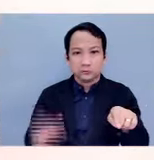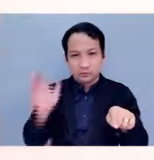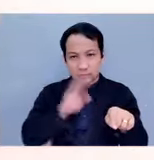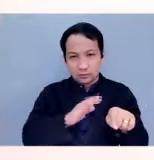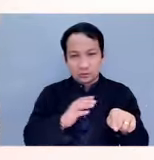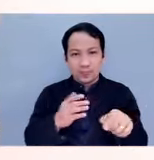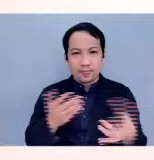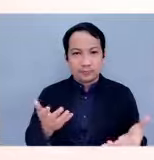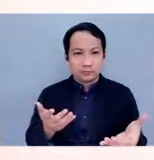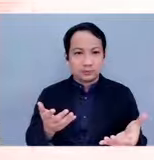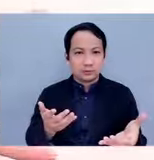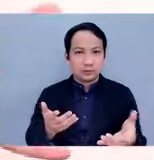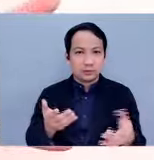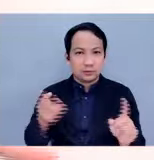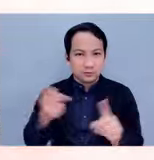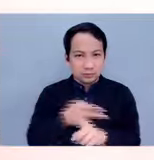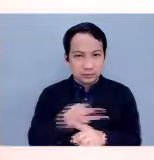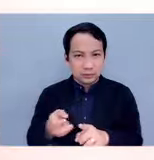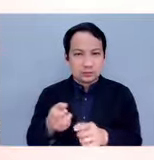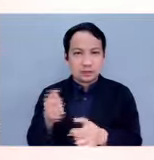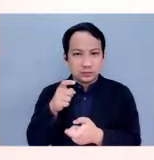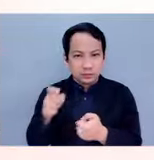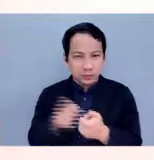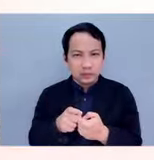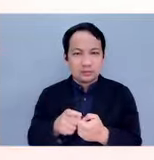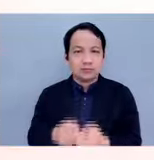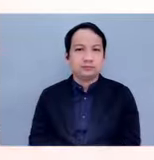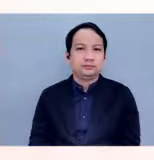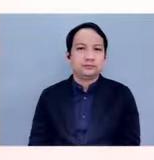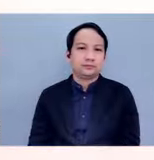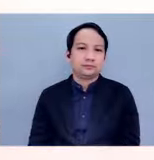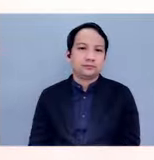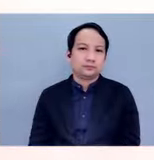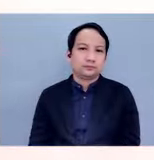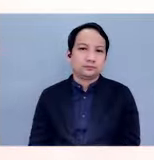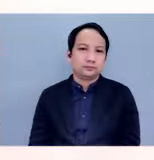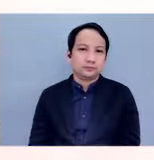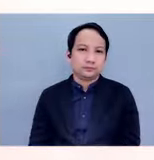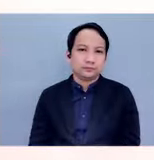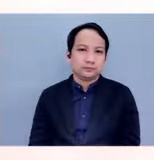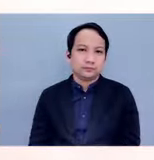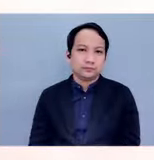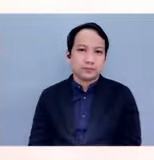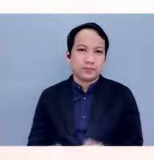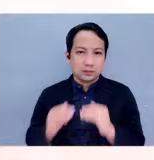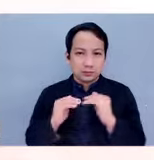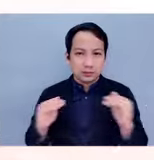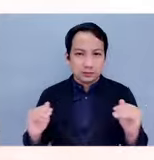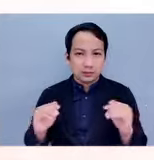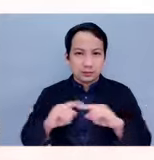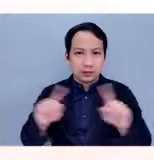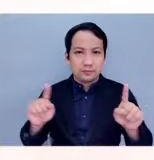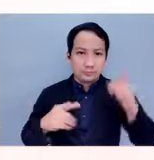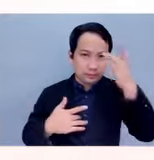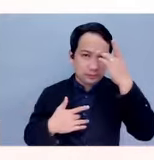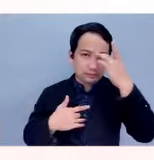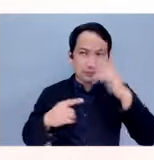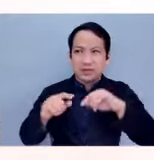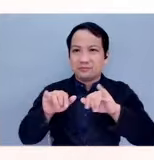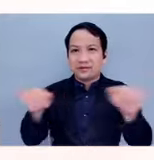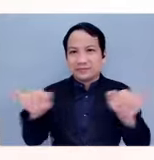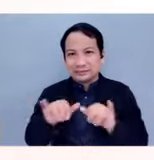Or violente yan, yung mga ganon. Ito lang patunay, nandito si Dok, na wala pong pinagkaiba yan sa ibang sakit na alam natin, katulad ng